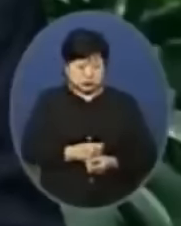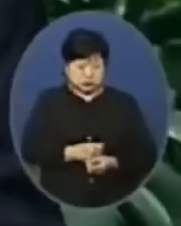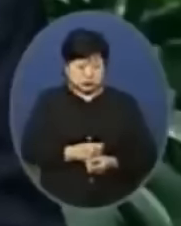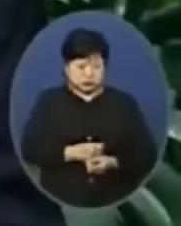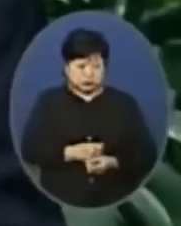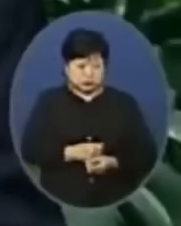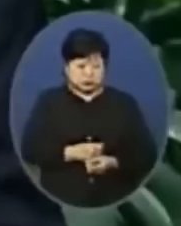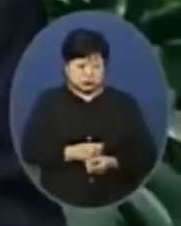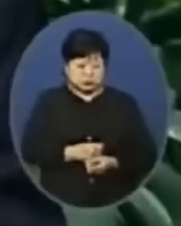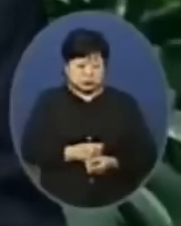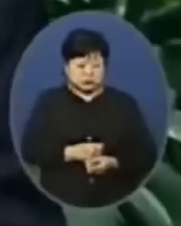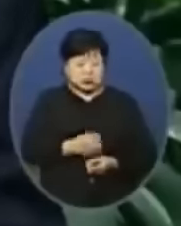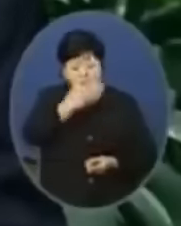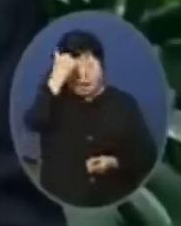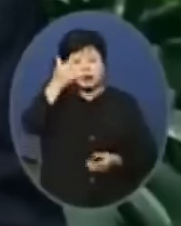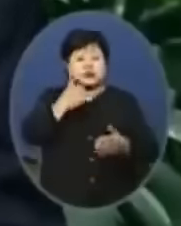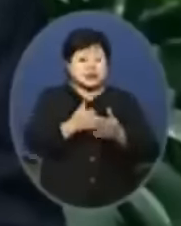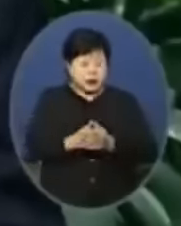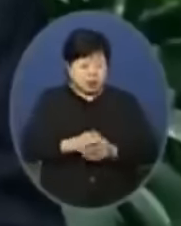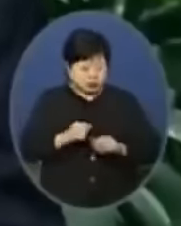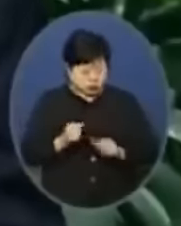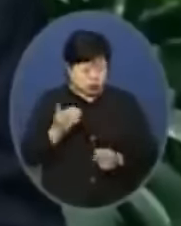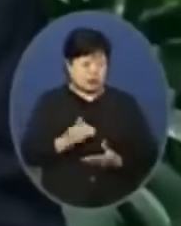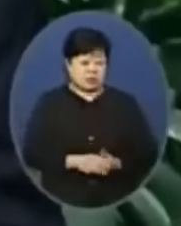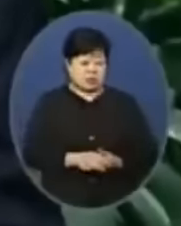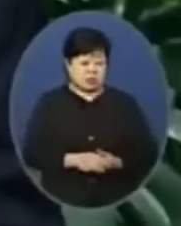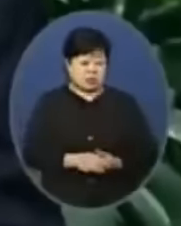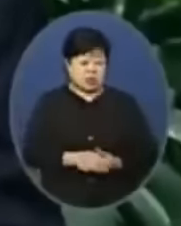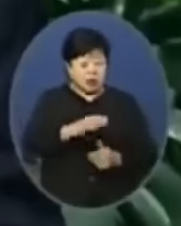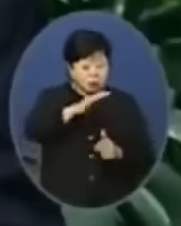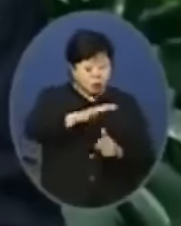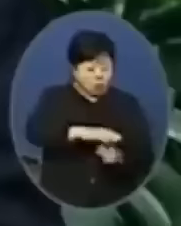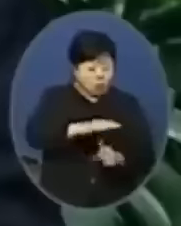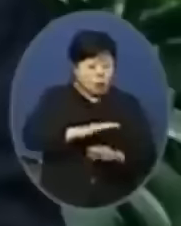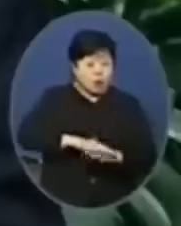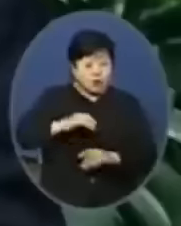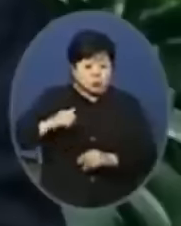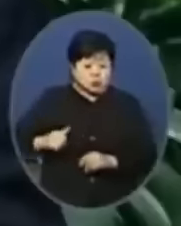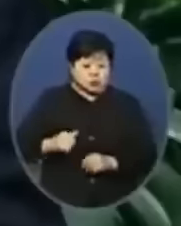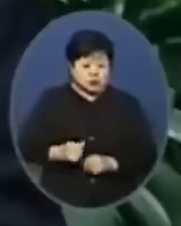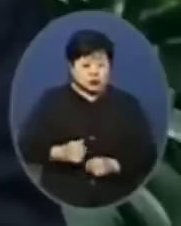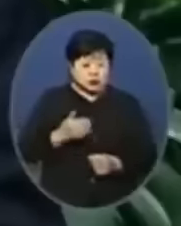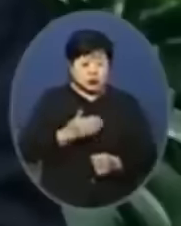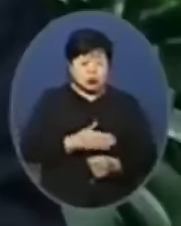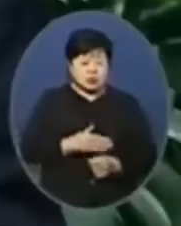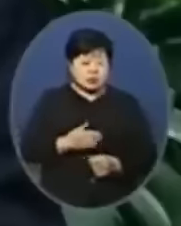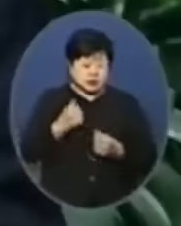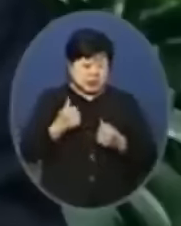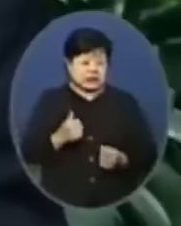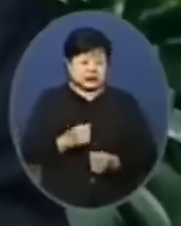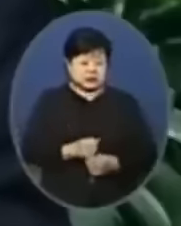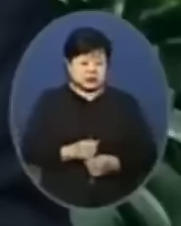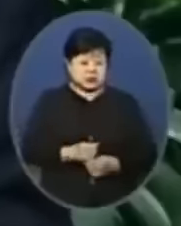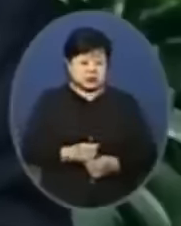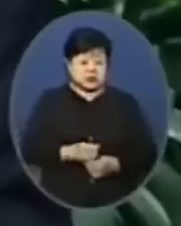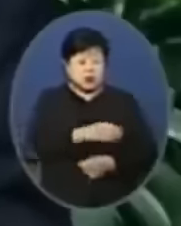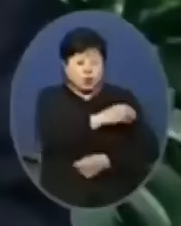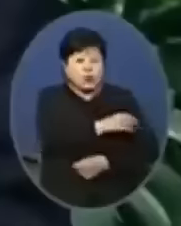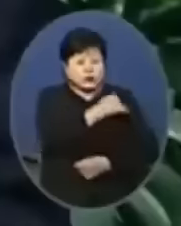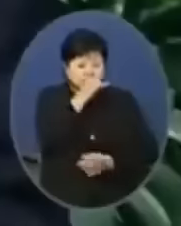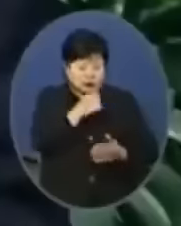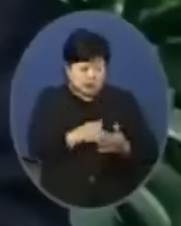안 하면 되지 어떻게 하냐. 나는 다이나마이트이지만 우리 할아버지는 권능 익수시야 권능인